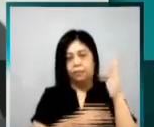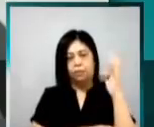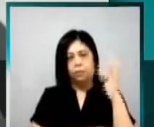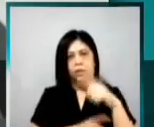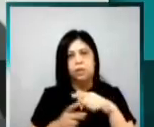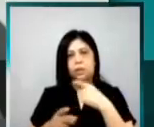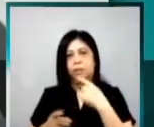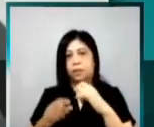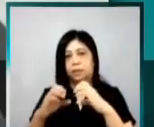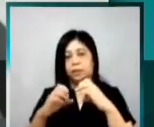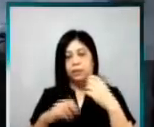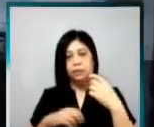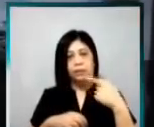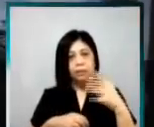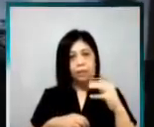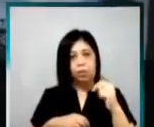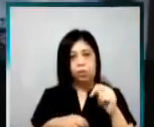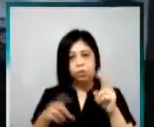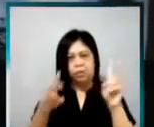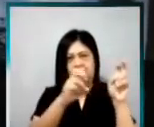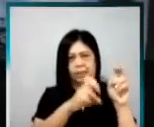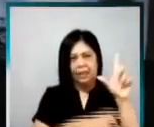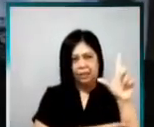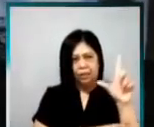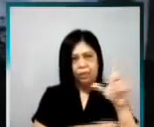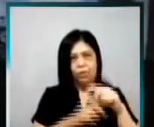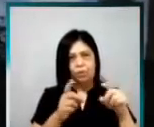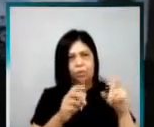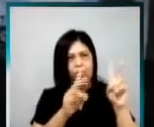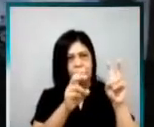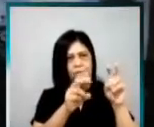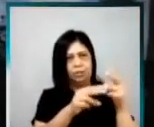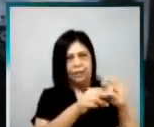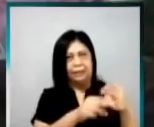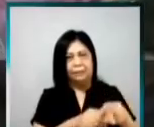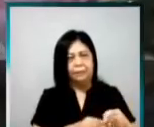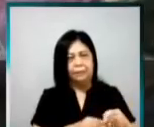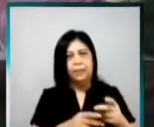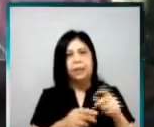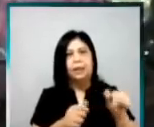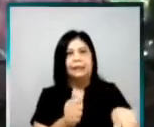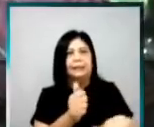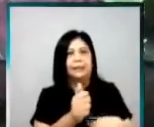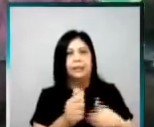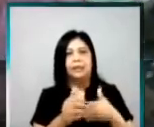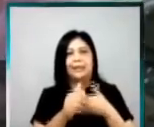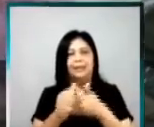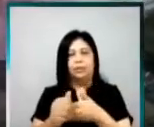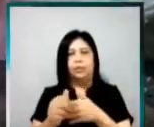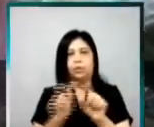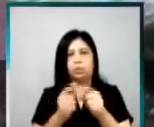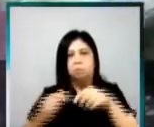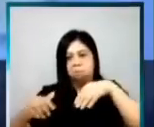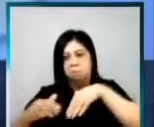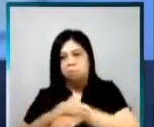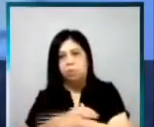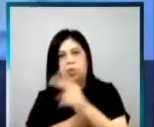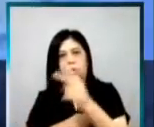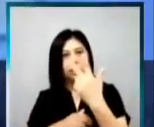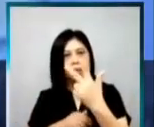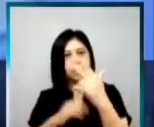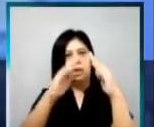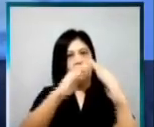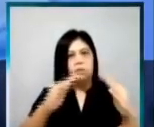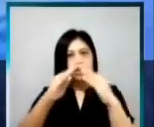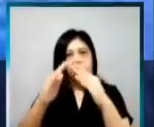alias Lazaro at si Toti Lazaro Raquel na itinuturing na sub-leader ng grupo na nanloob na sa tatlong bahay sa mga nagtatrabaho